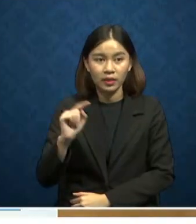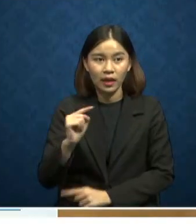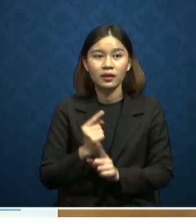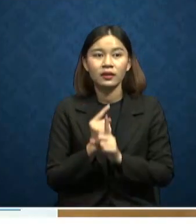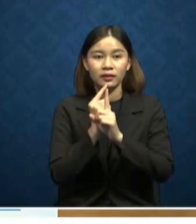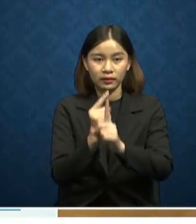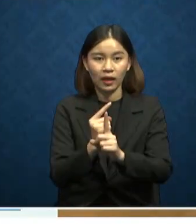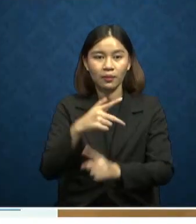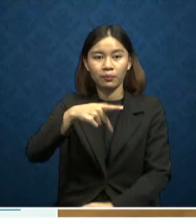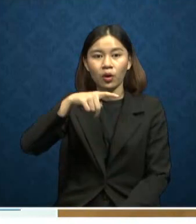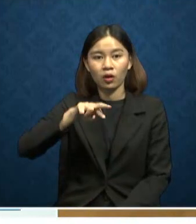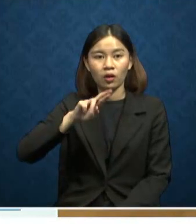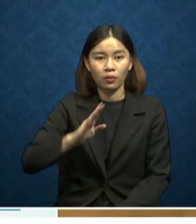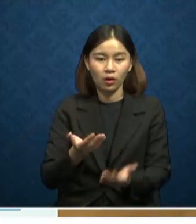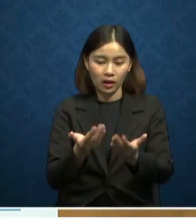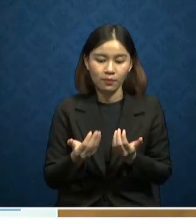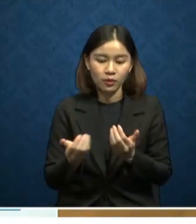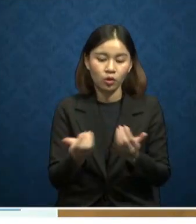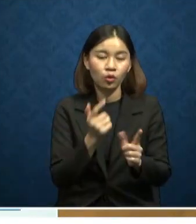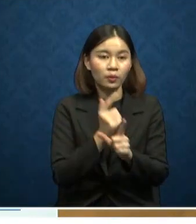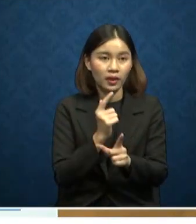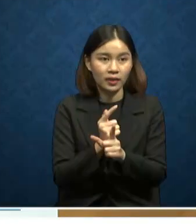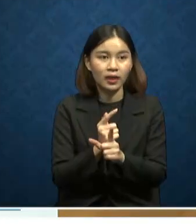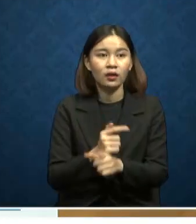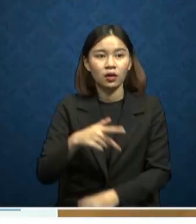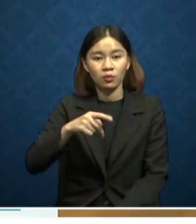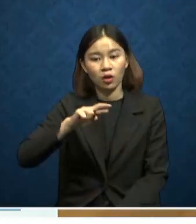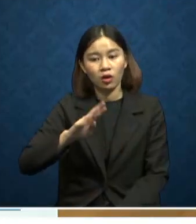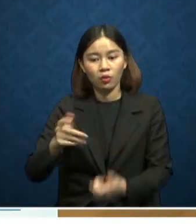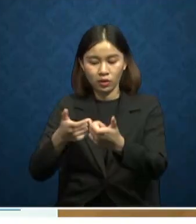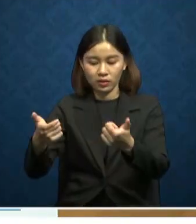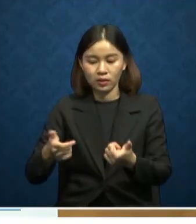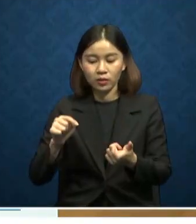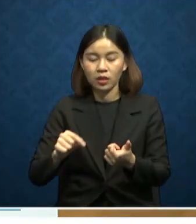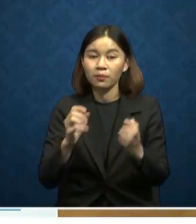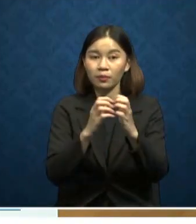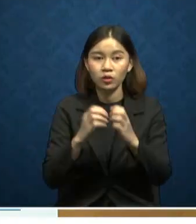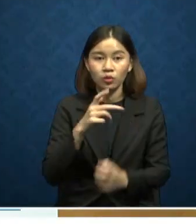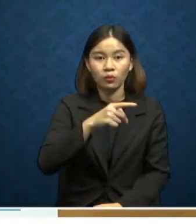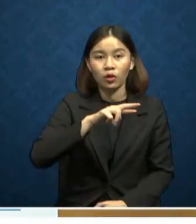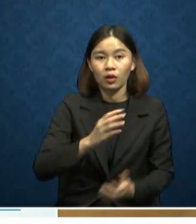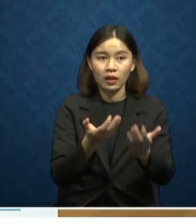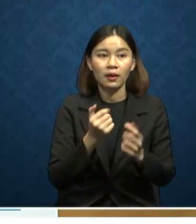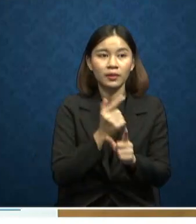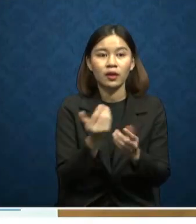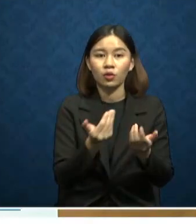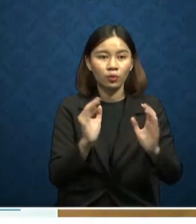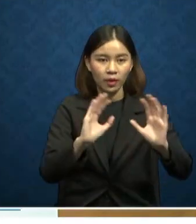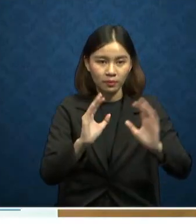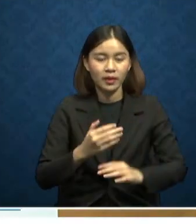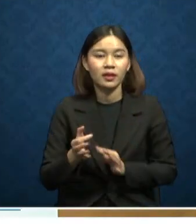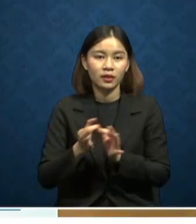ตามพระราชบัญญัติการรับบุตรบุญธรรมเอ่อพระราชบัญญัติฉบับนี้ไม่ได้ไปก้าวร่วงถึงพรบรับบุบุญธรรมจึงเรียนมาด้วยความ